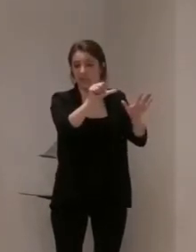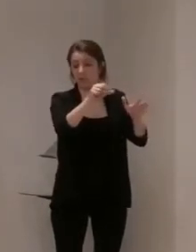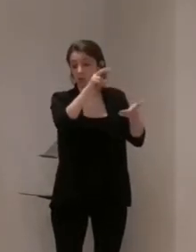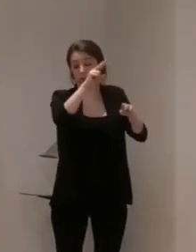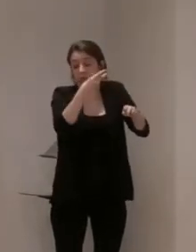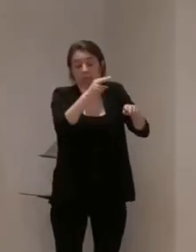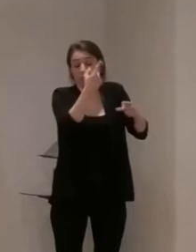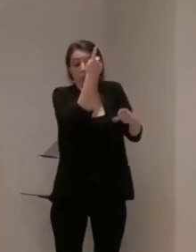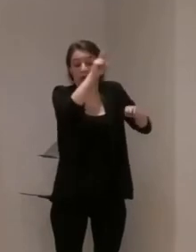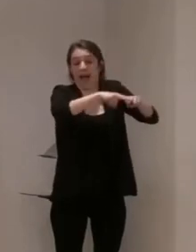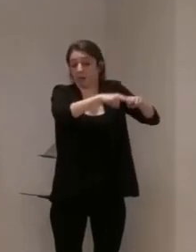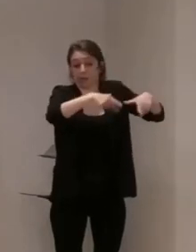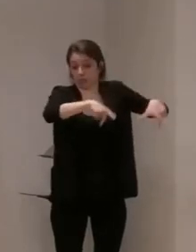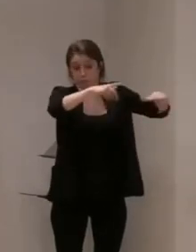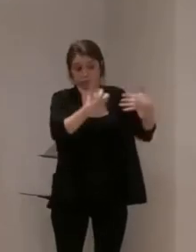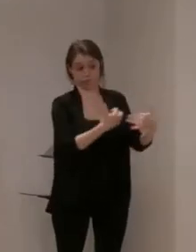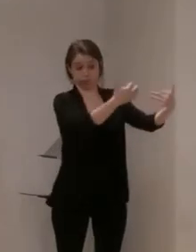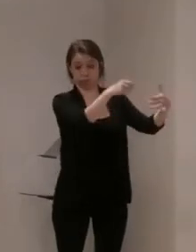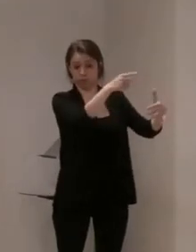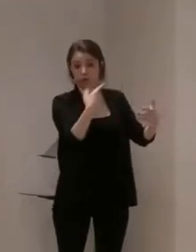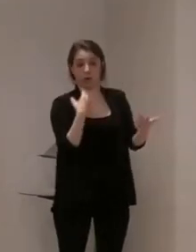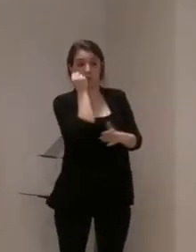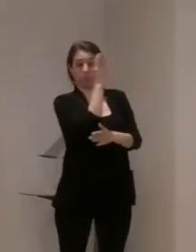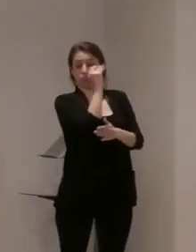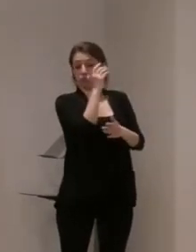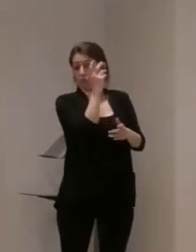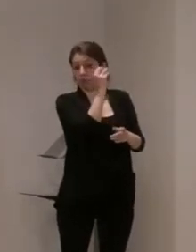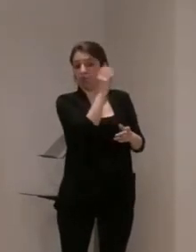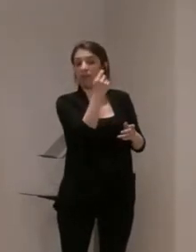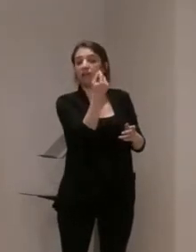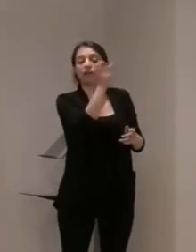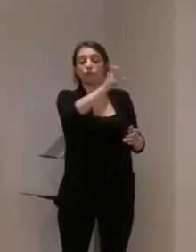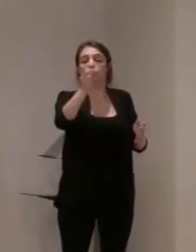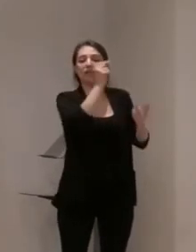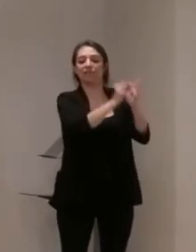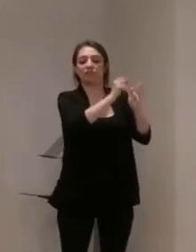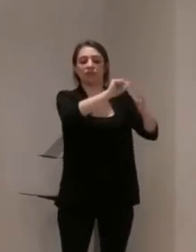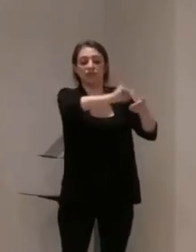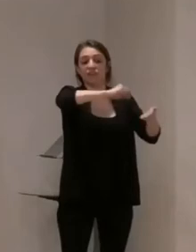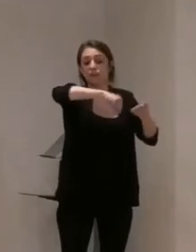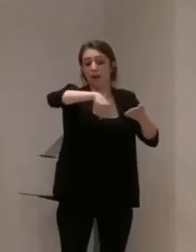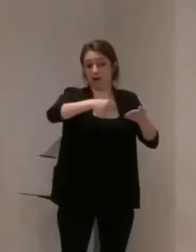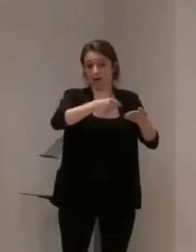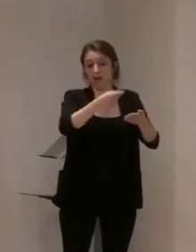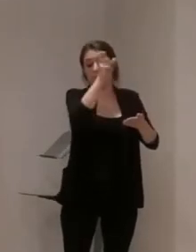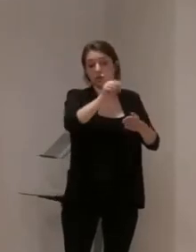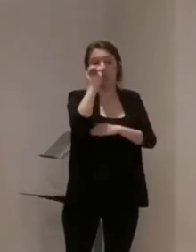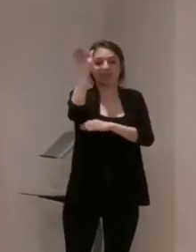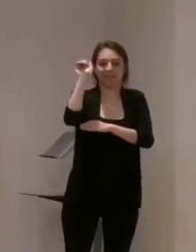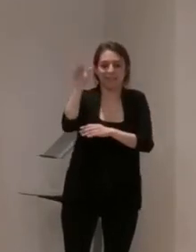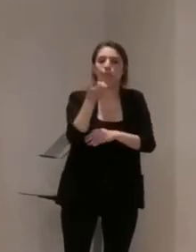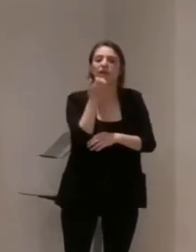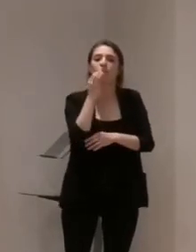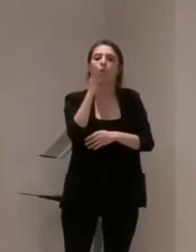d'adhesió en aquest homenatge i van signar moltes persones. Moltes persones que eren a l'exili, per exemple, en Pau